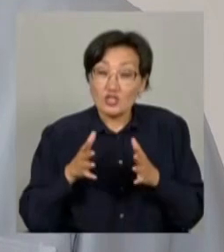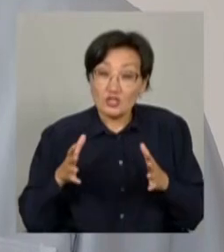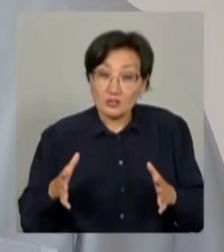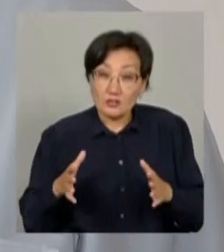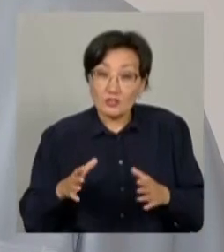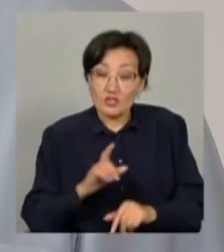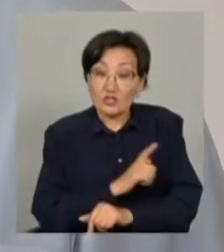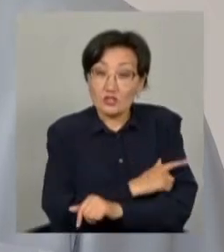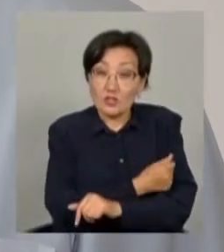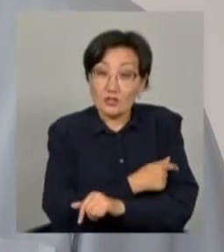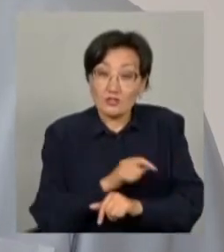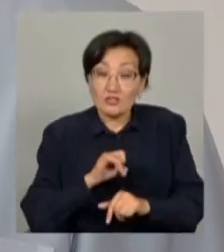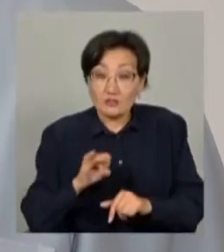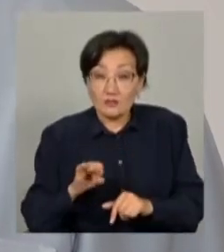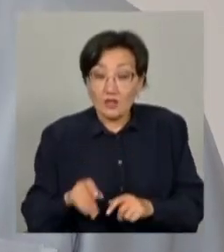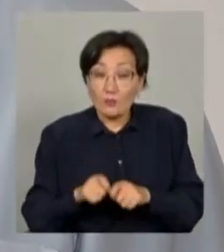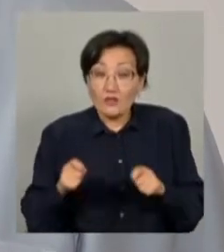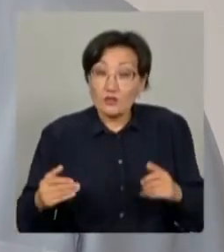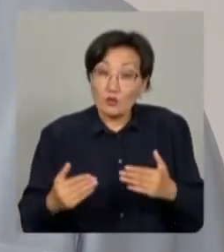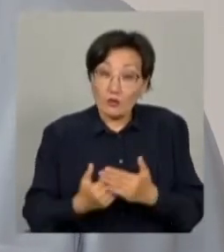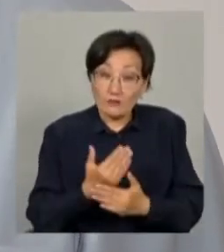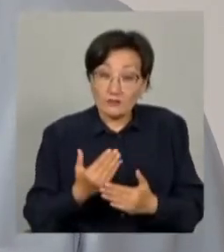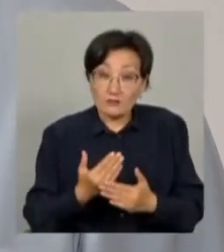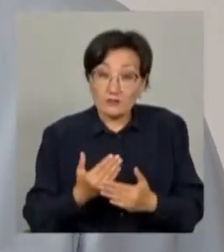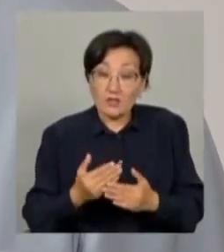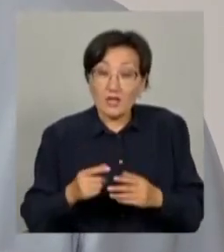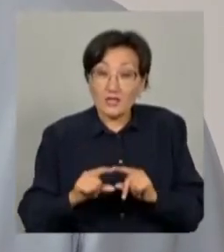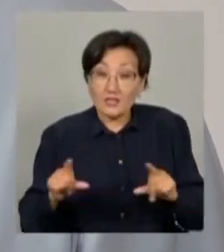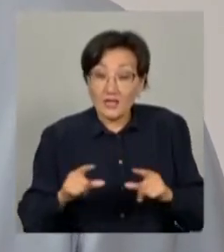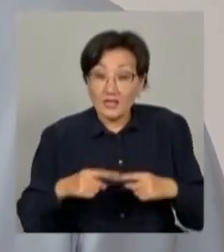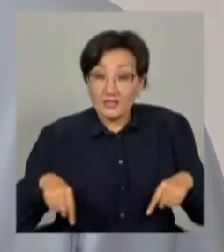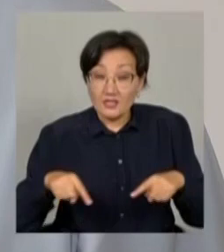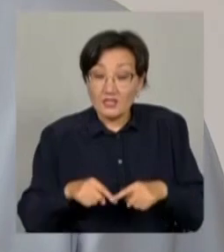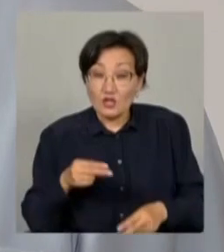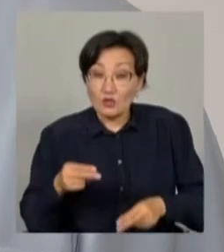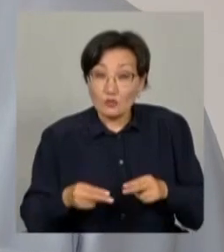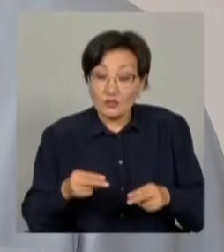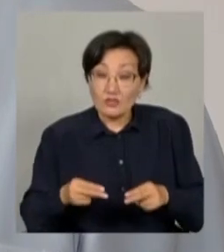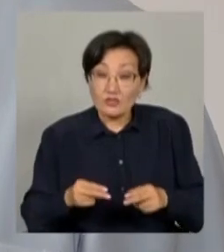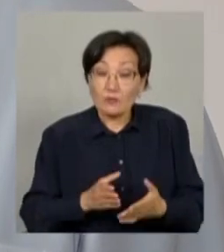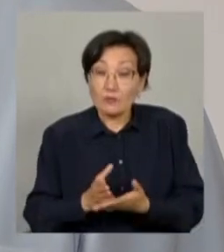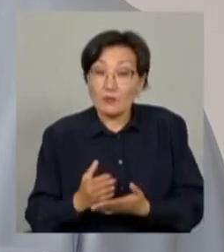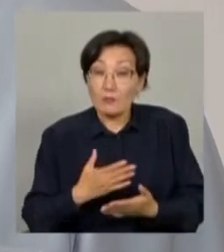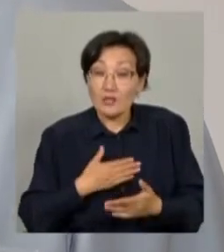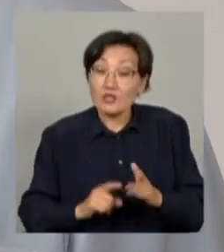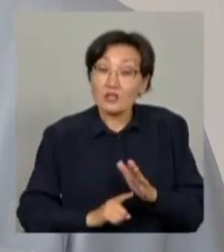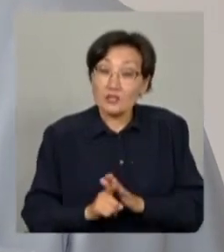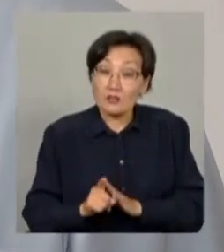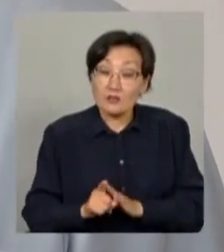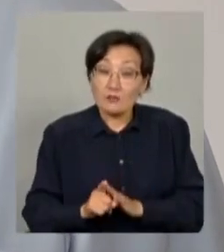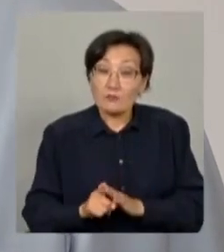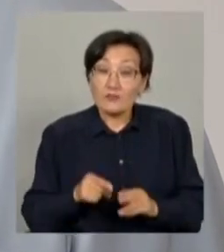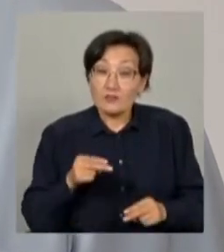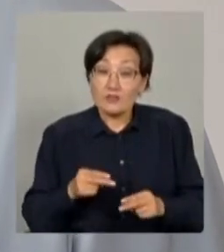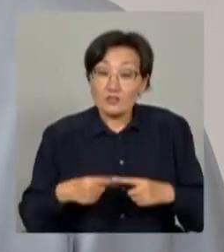расширить стационар и открыть новые отделения хирургического профиля. Мы начали